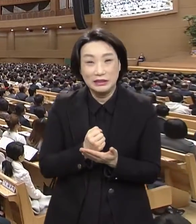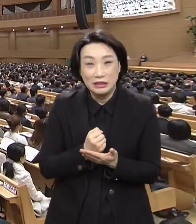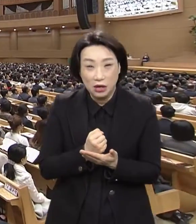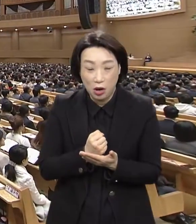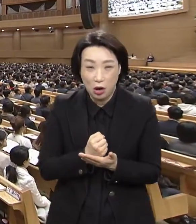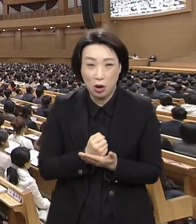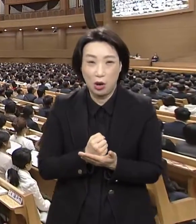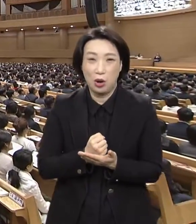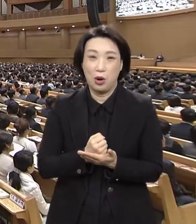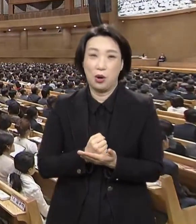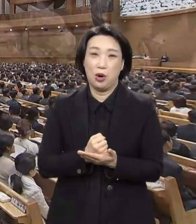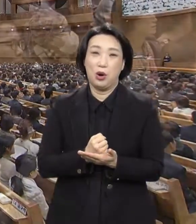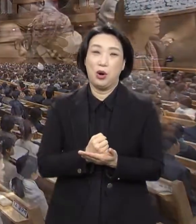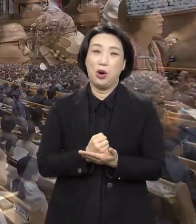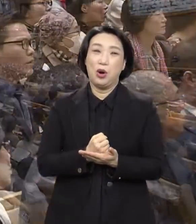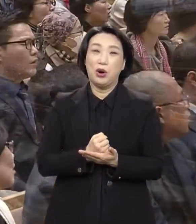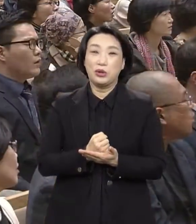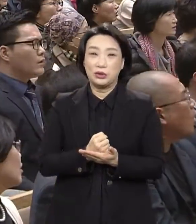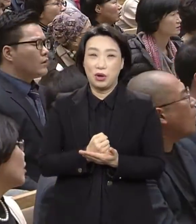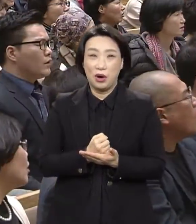광명을